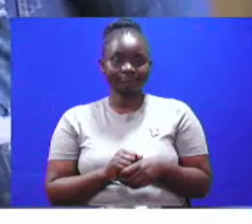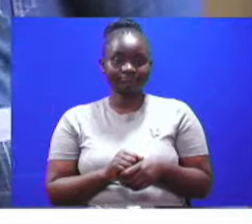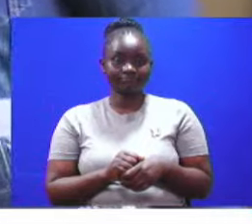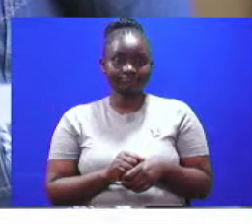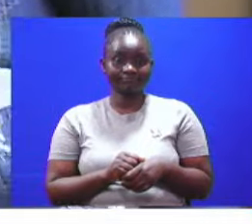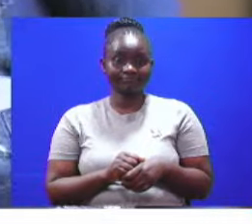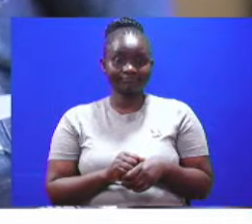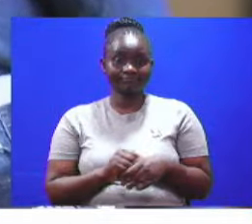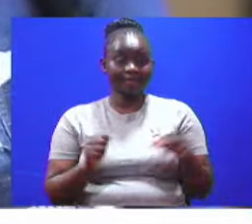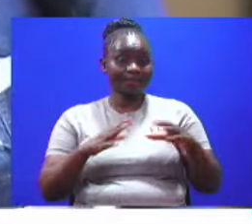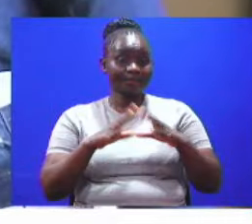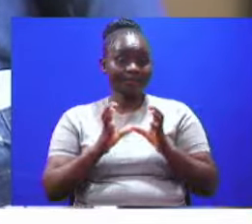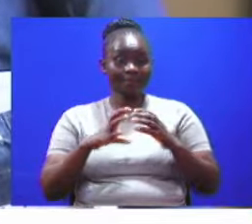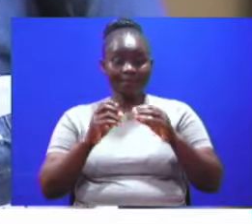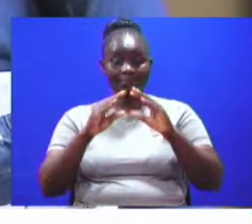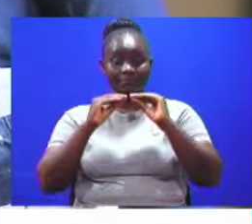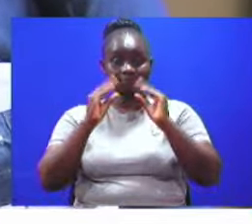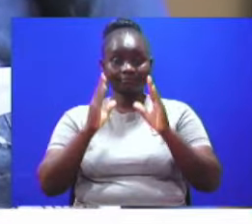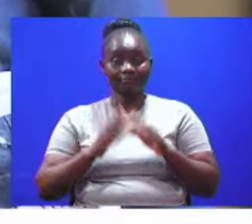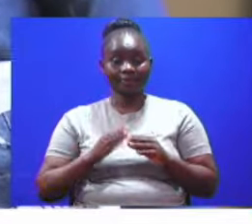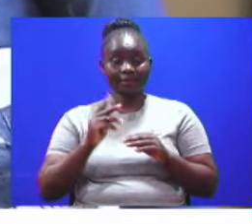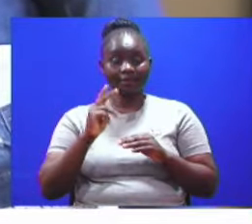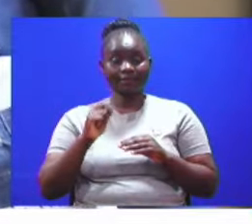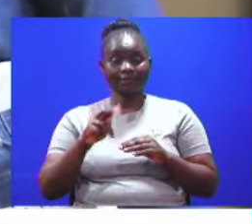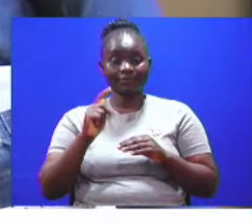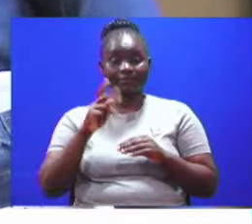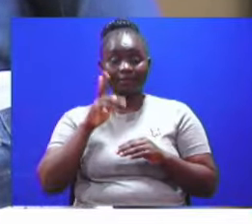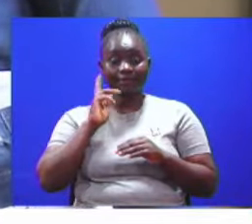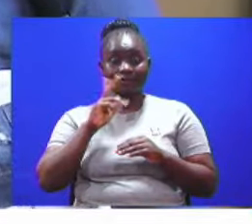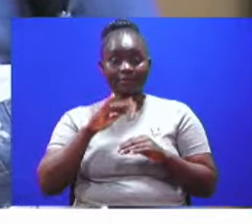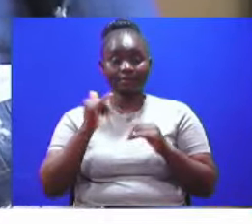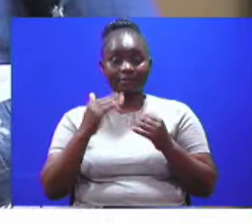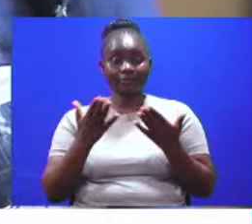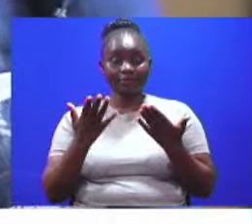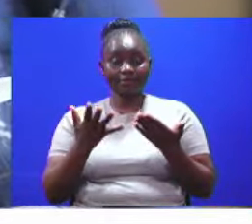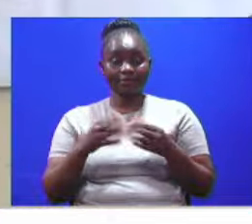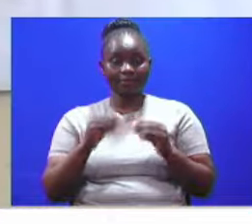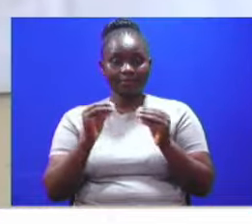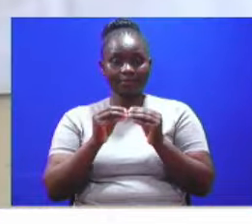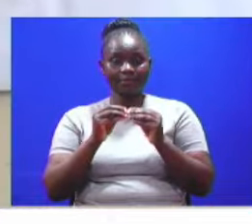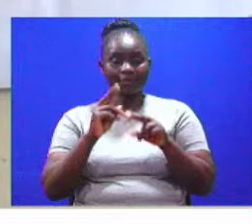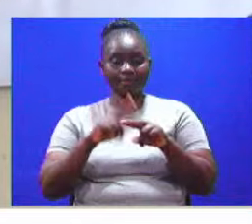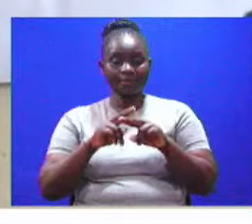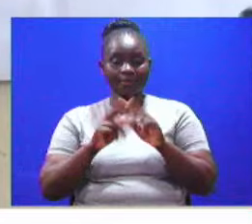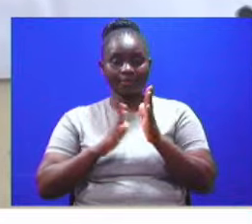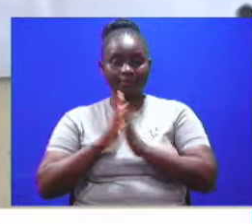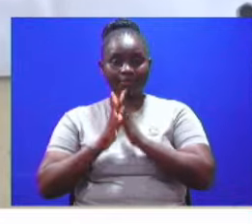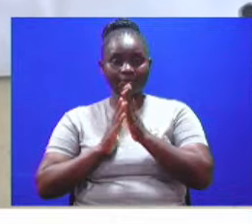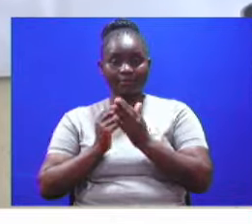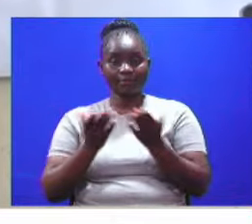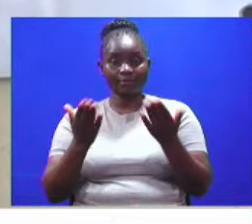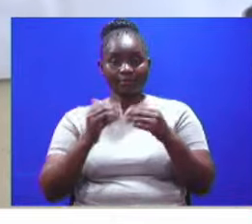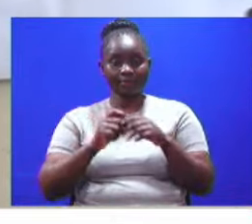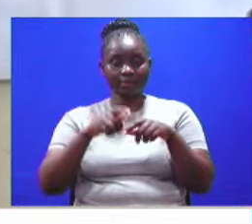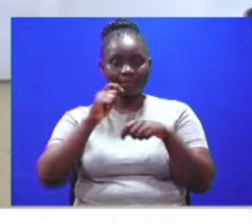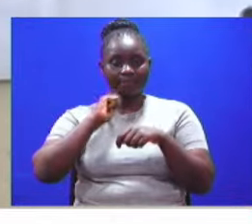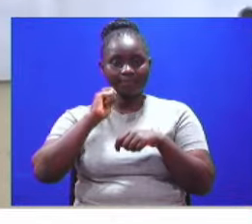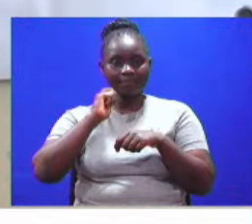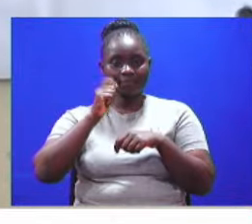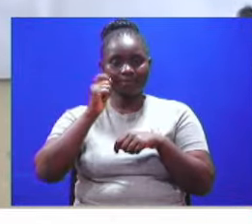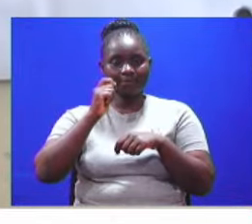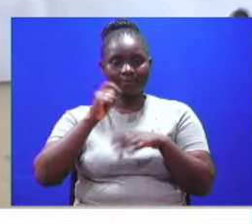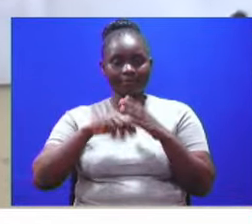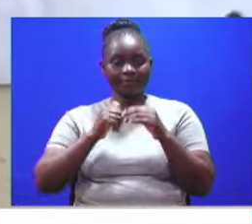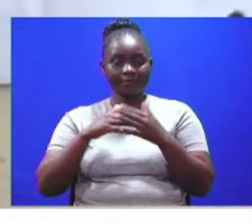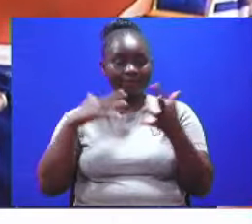strong. Eki ombe kia bari mukia nati kuruwa soro gongoru wagusi ngobatu walege ikaro aso kwa liganiyo mugirobo oyue oraligwa samatuko